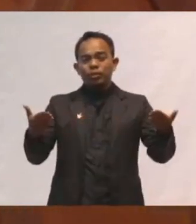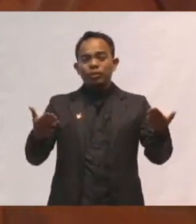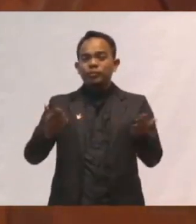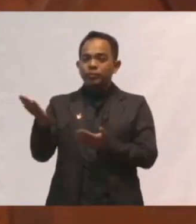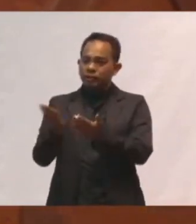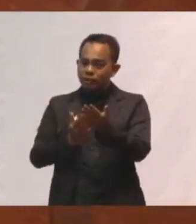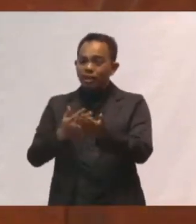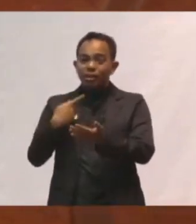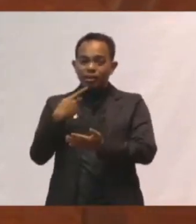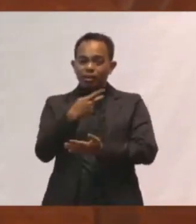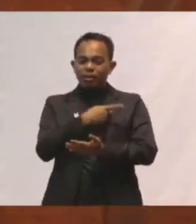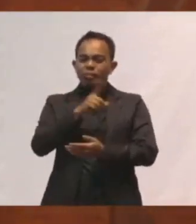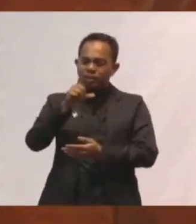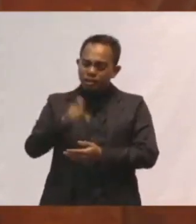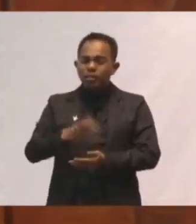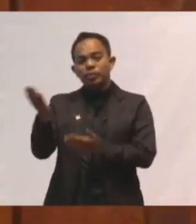juga kepada mereka.